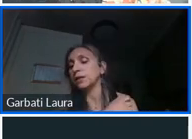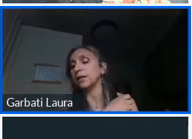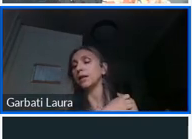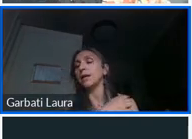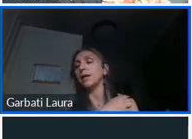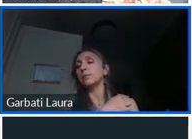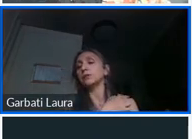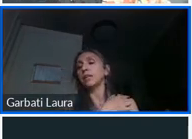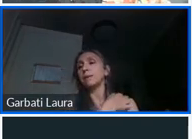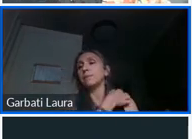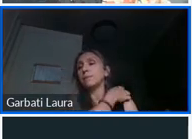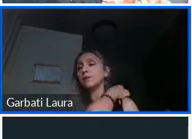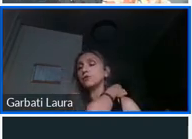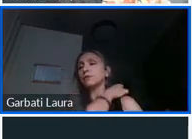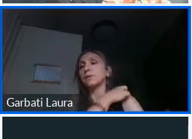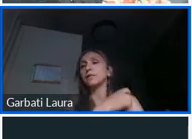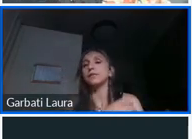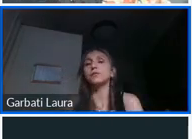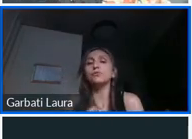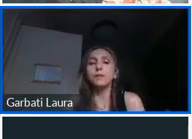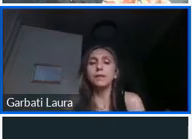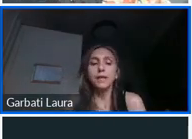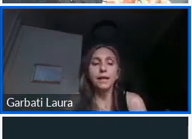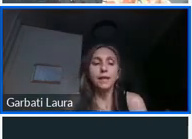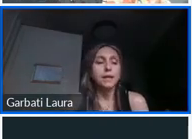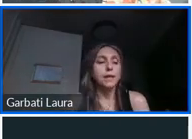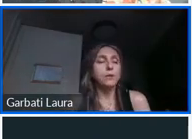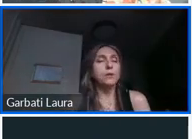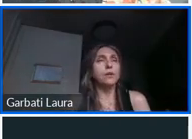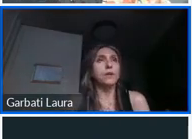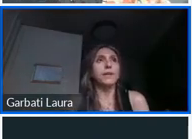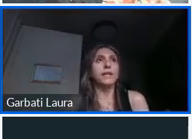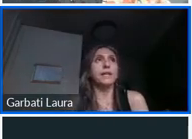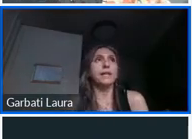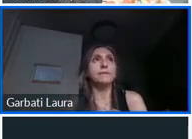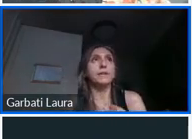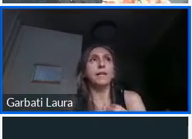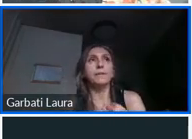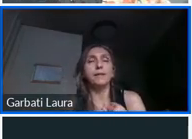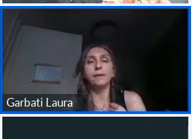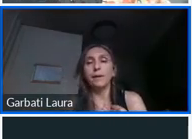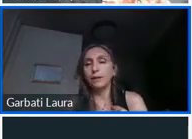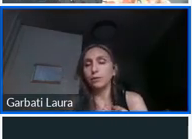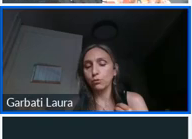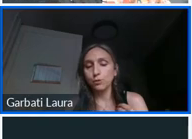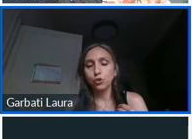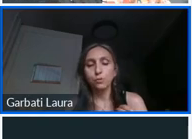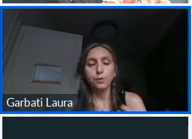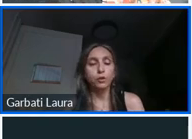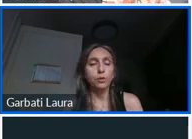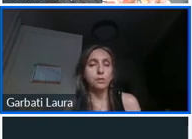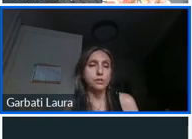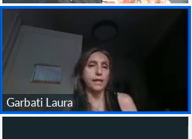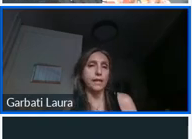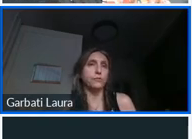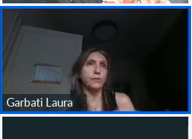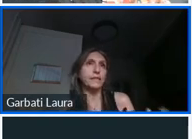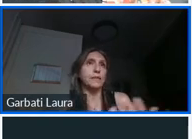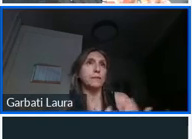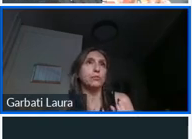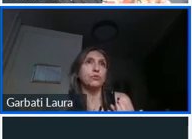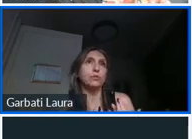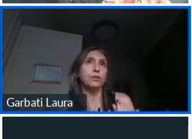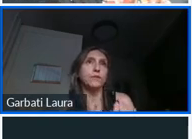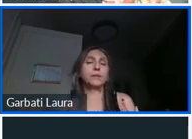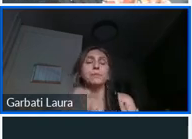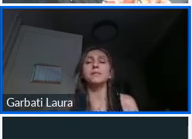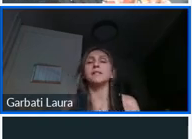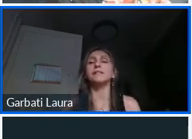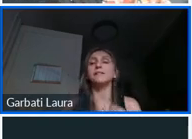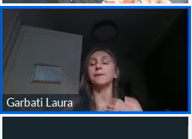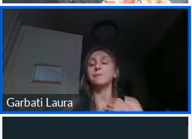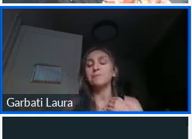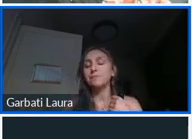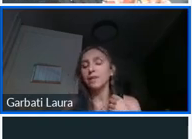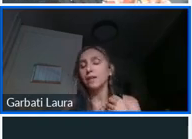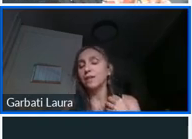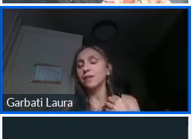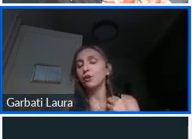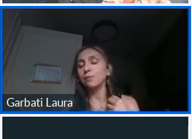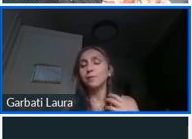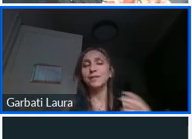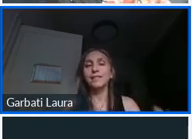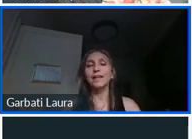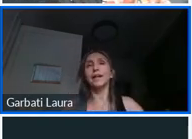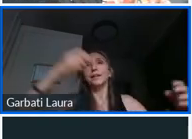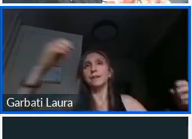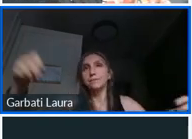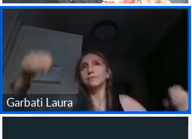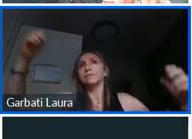riutilizzato, e quindi potrebbe maggiormente subire quello che viene chiamato, l'ho messo poi dopo, stack of attribution. Avete presente